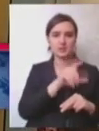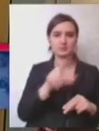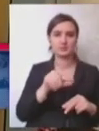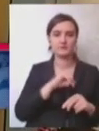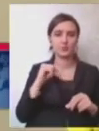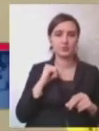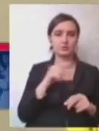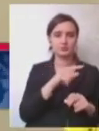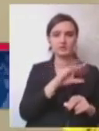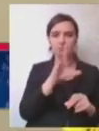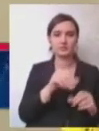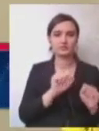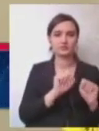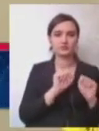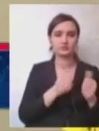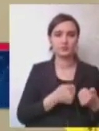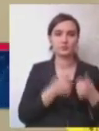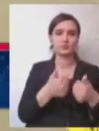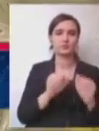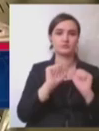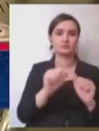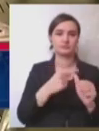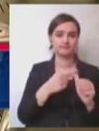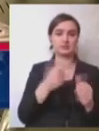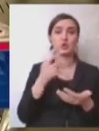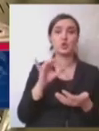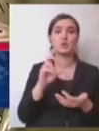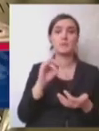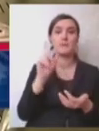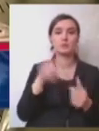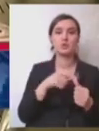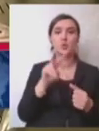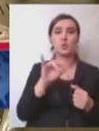უდგანან სათავეში. გარდა ამისა, გიორგი ბაბუაძემ ასევე ისაუბრა ლუგარის